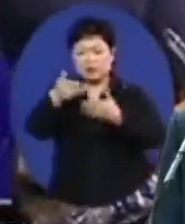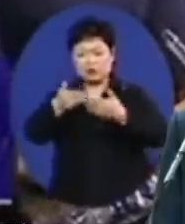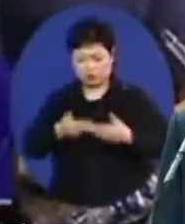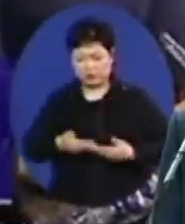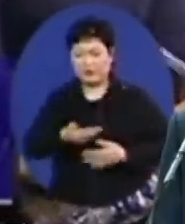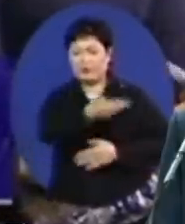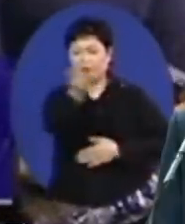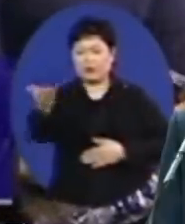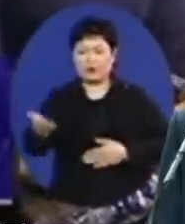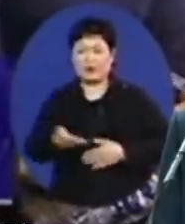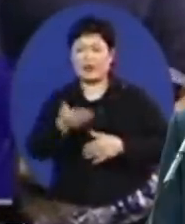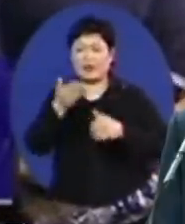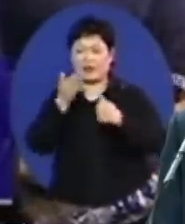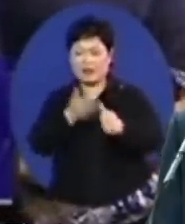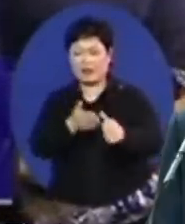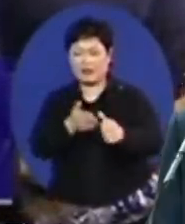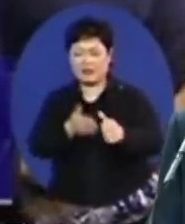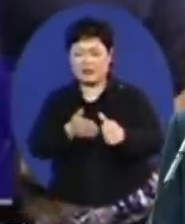너희에게